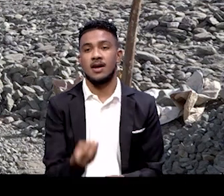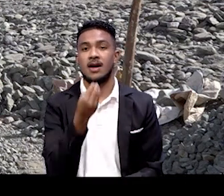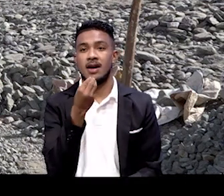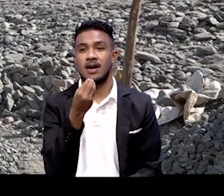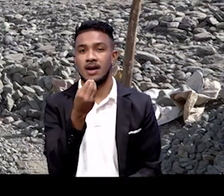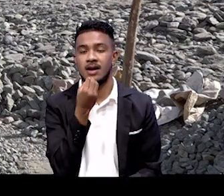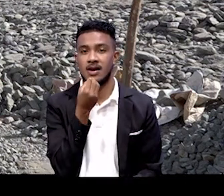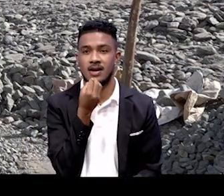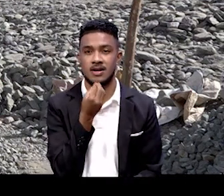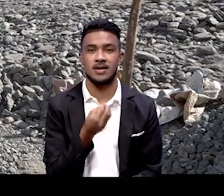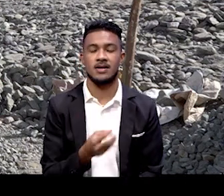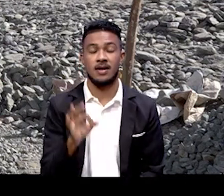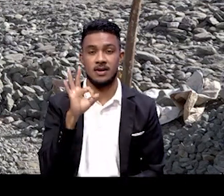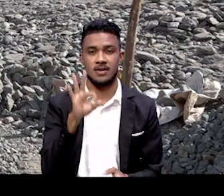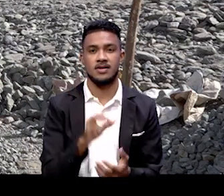kusasan atrit.